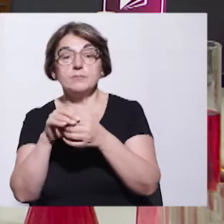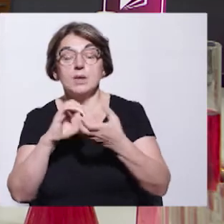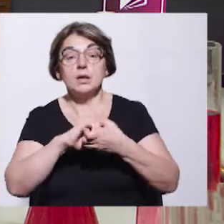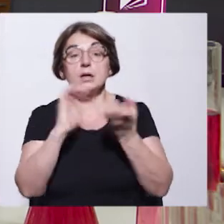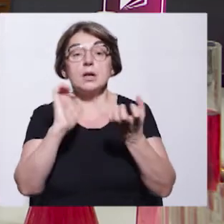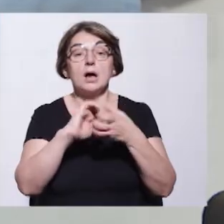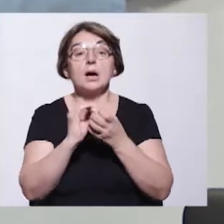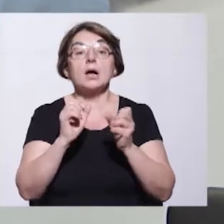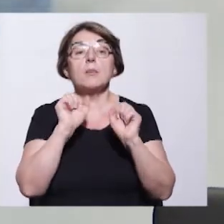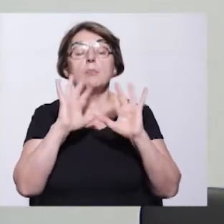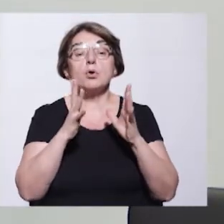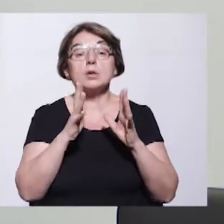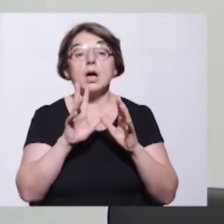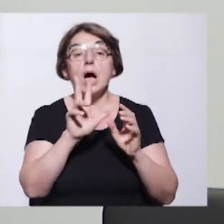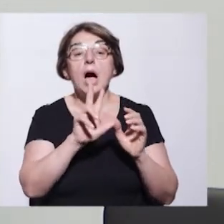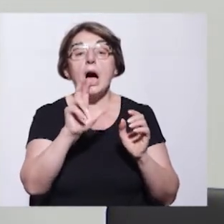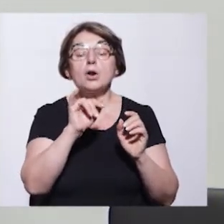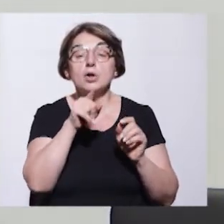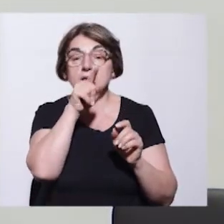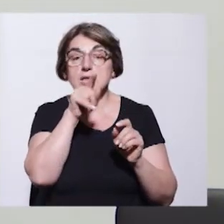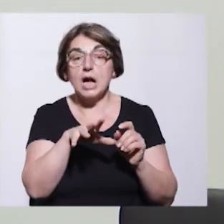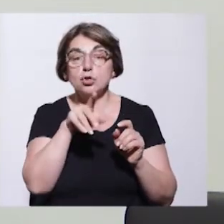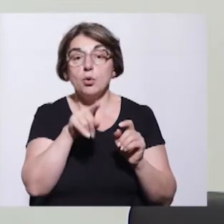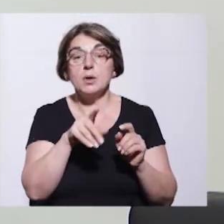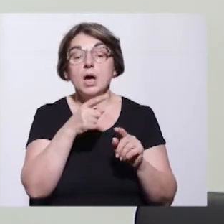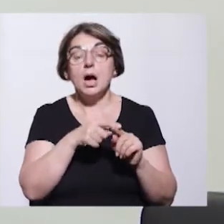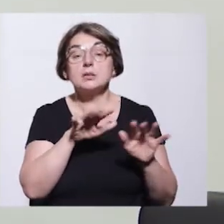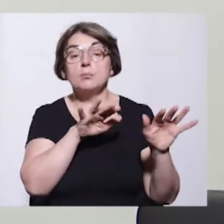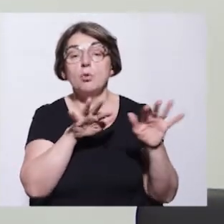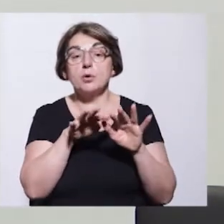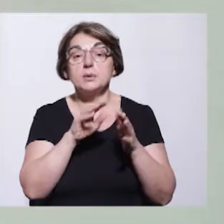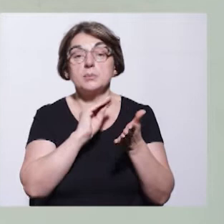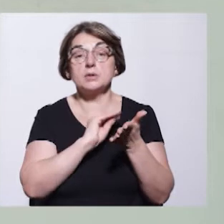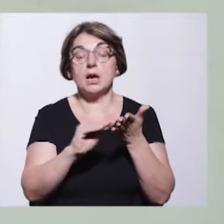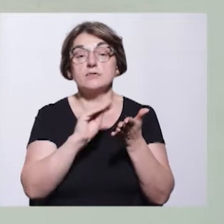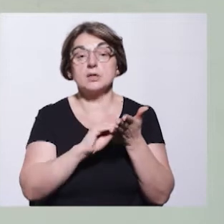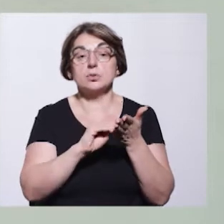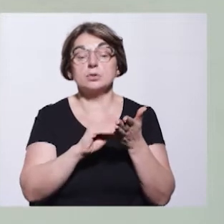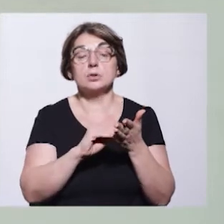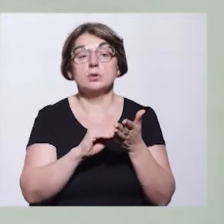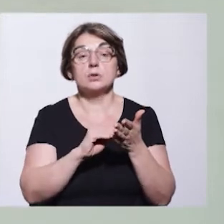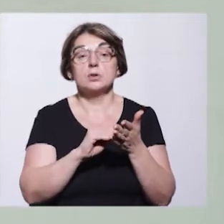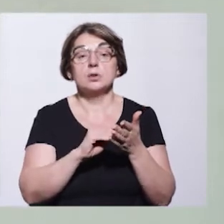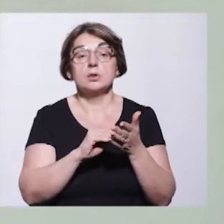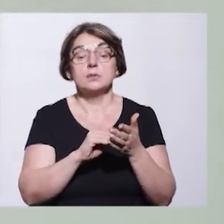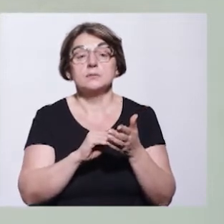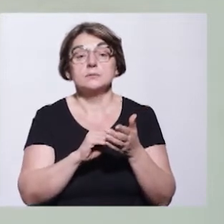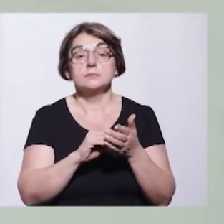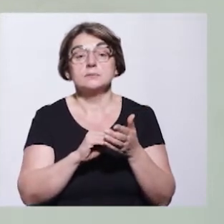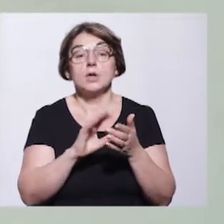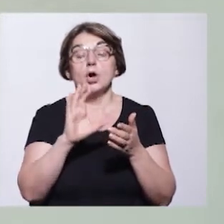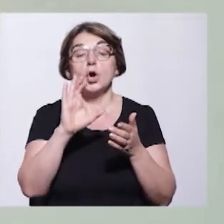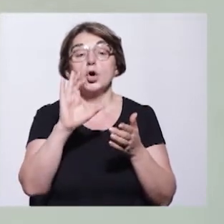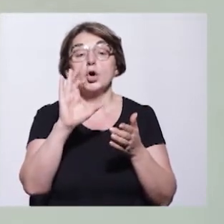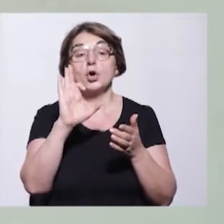ამიტომ ბმის ჰომოლიზურ გახლეჩვას განიცდის ჰალოგენის ატომი. და ჩვენ ეს პროცესი შემდეგნაირად